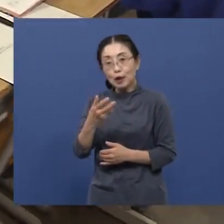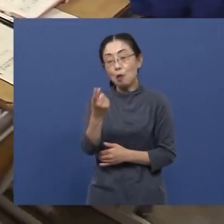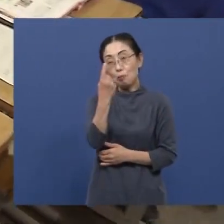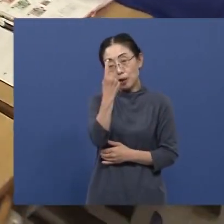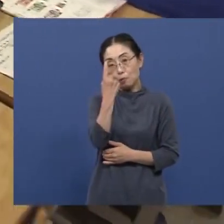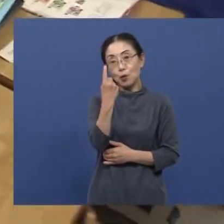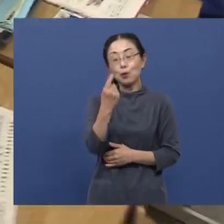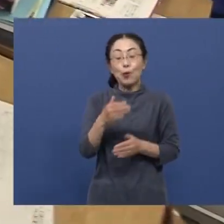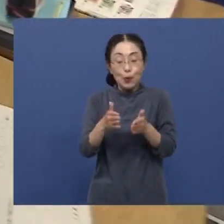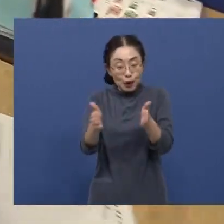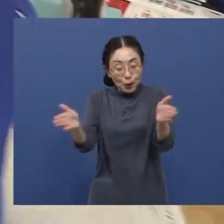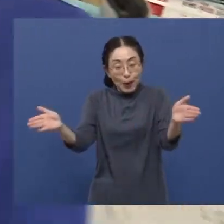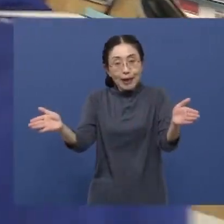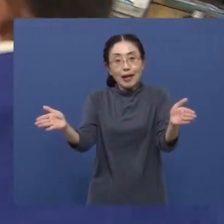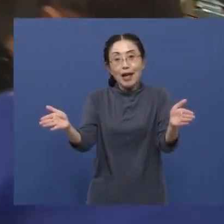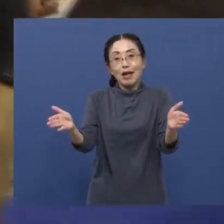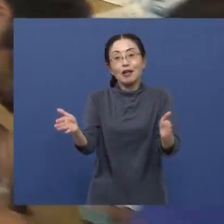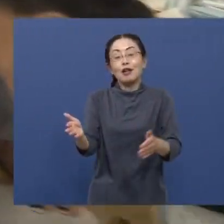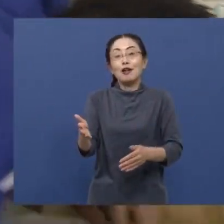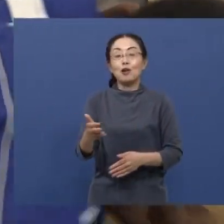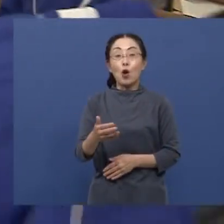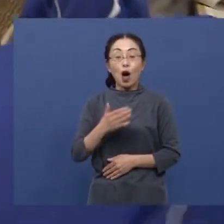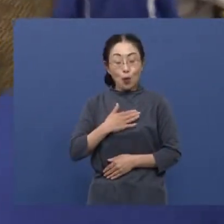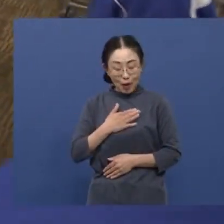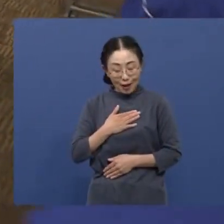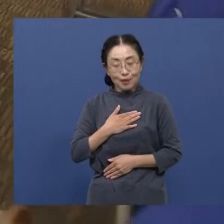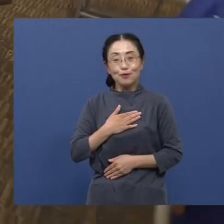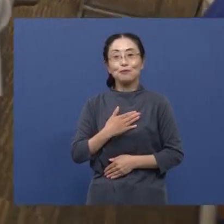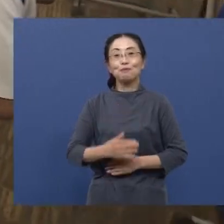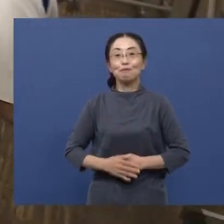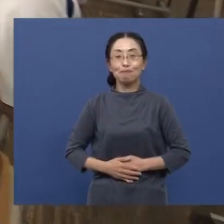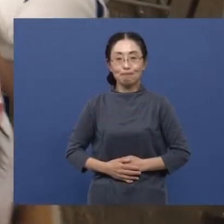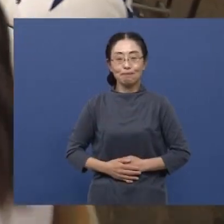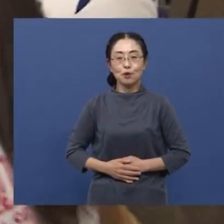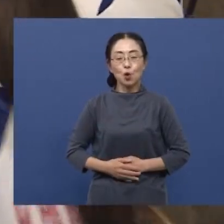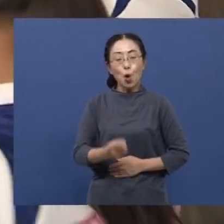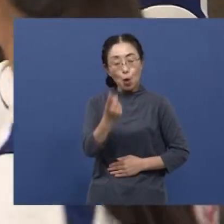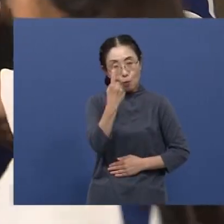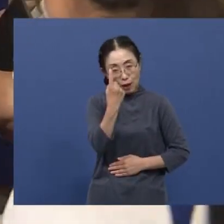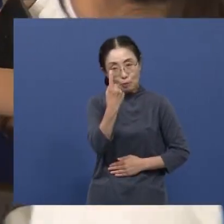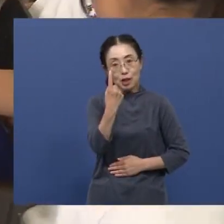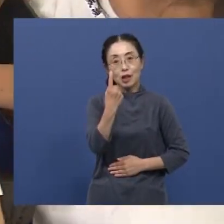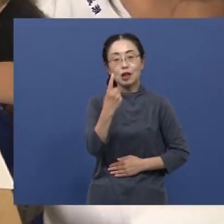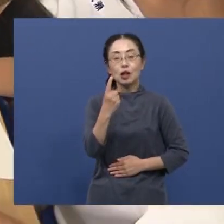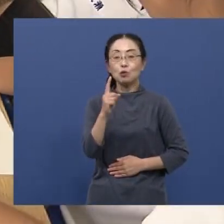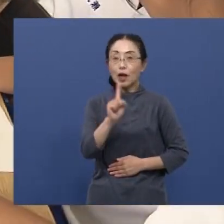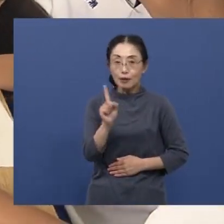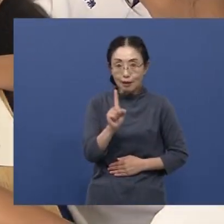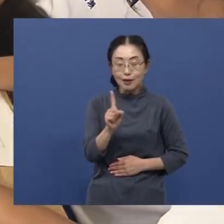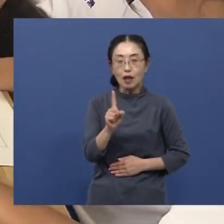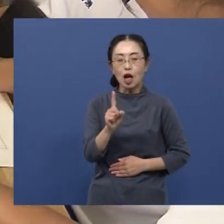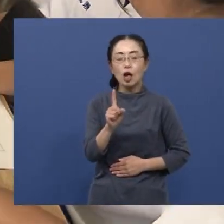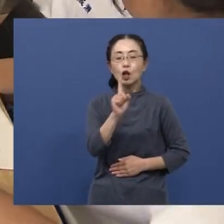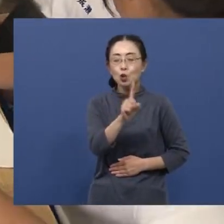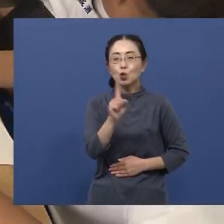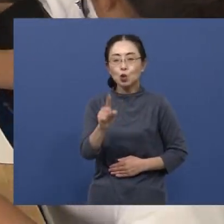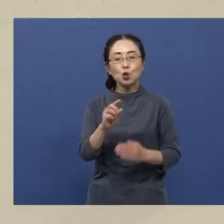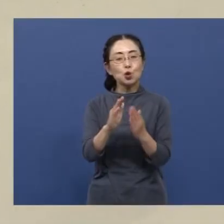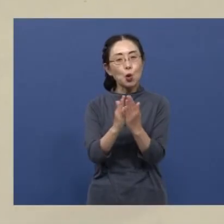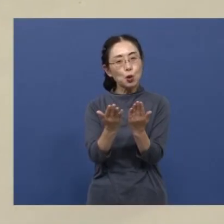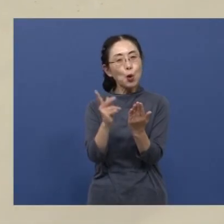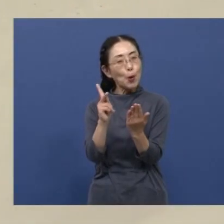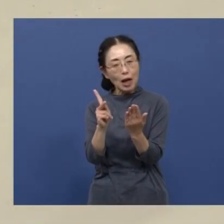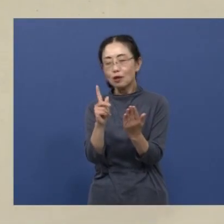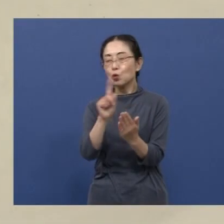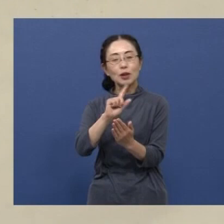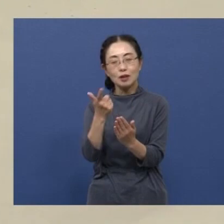べて広げて子どもたちは受け入れることができたと思います。学びというのは一つ一つの教科ではなくて、たくさんの教